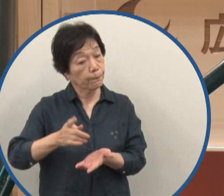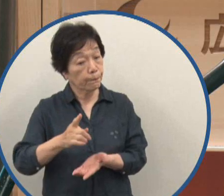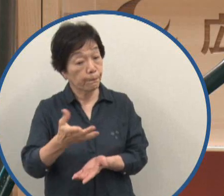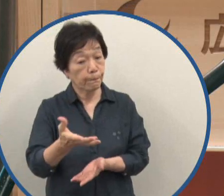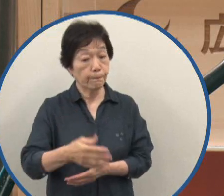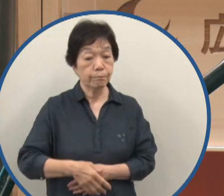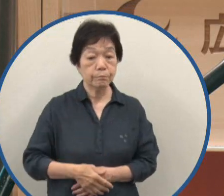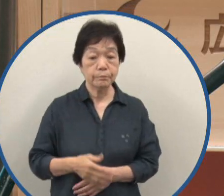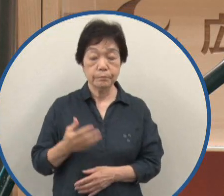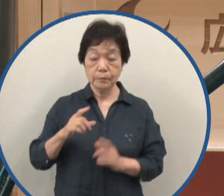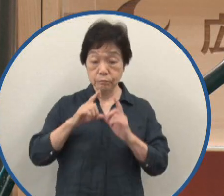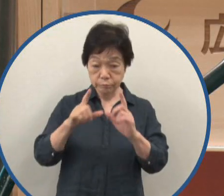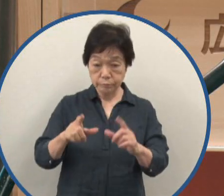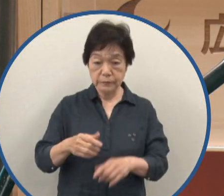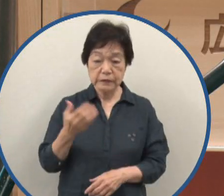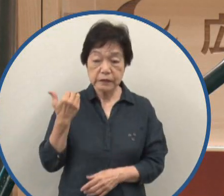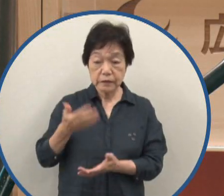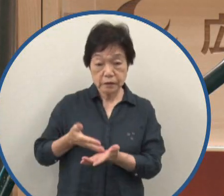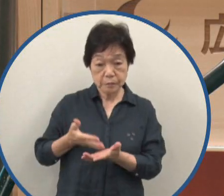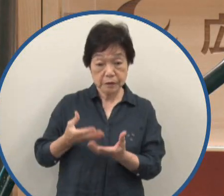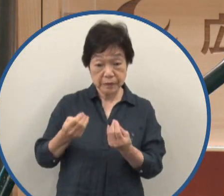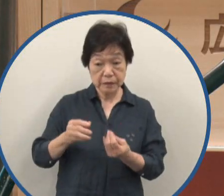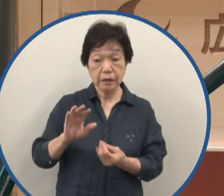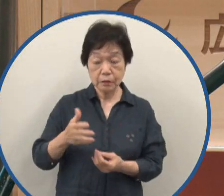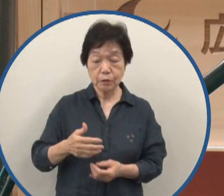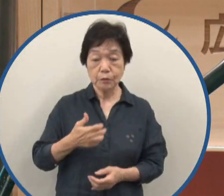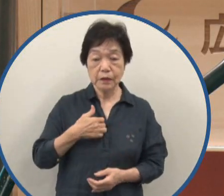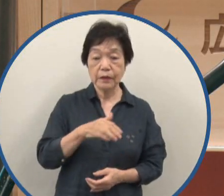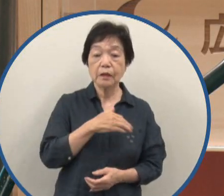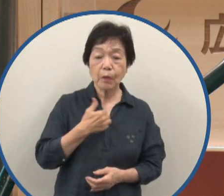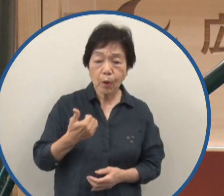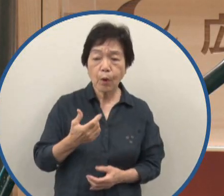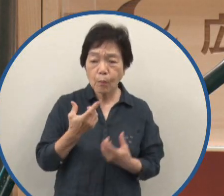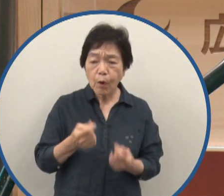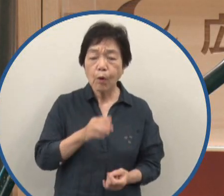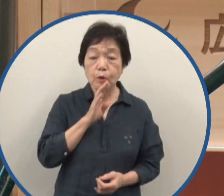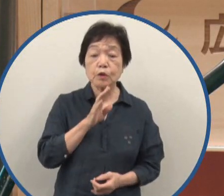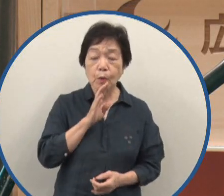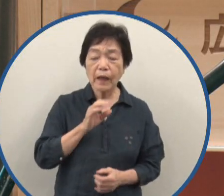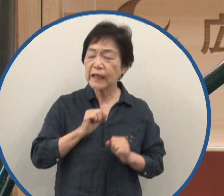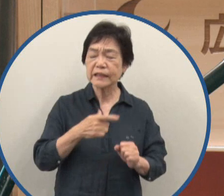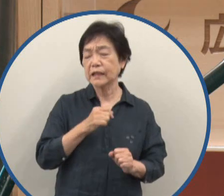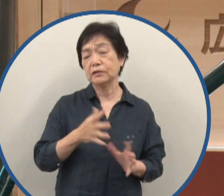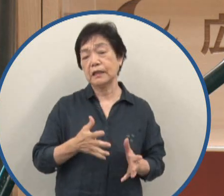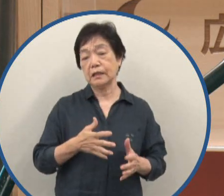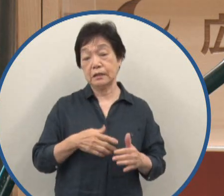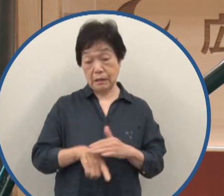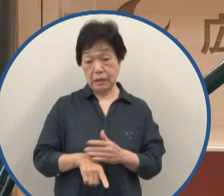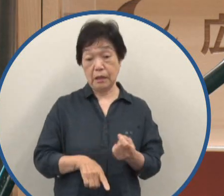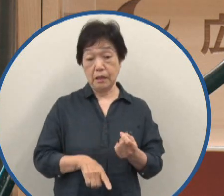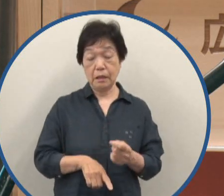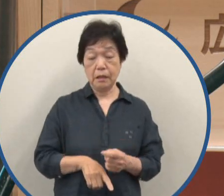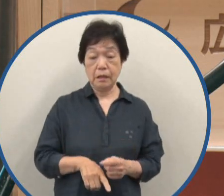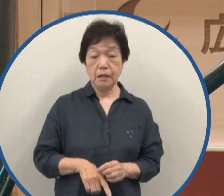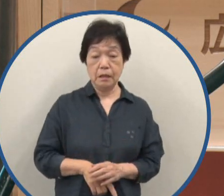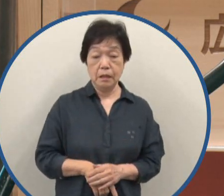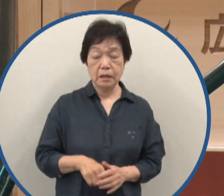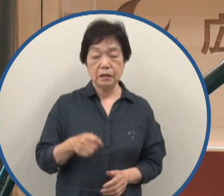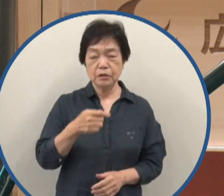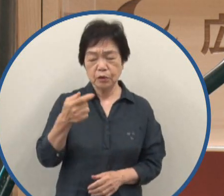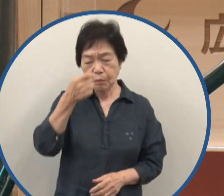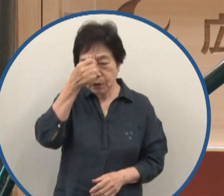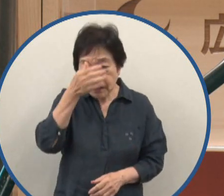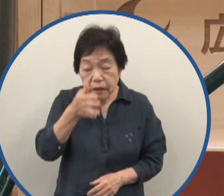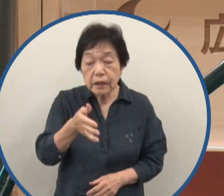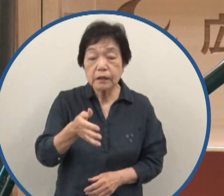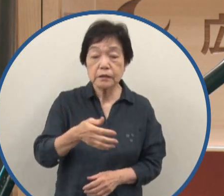先ほどの説明の中でも申し上げた通り、我々もこれできればですねやりたくなかった、まあ、非常にですねあの、まあ、申し